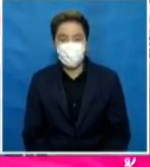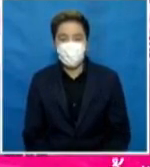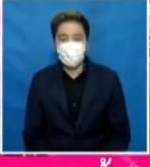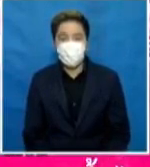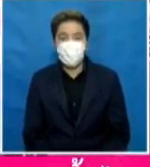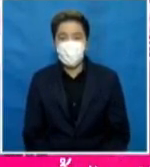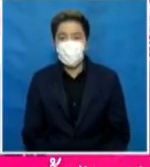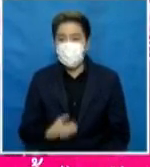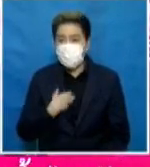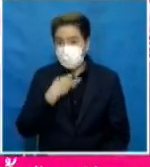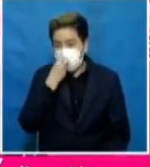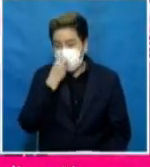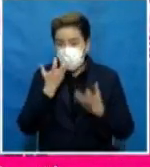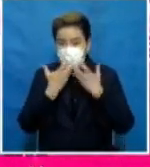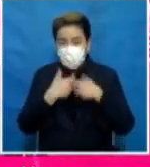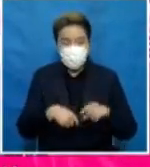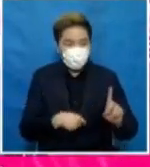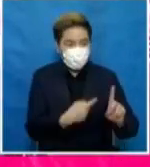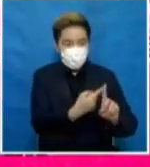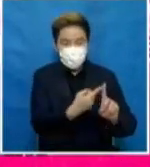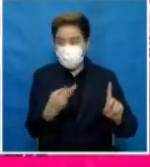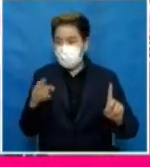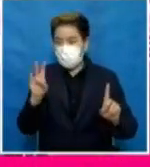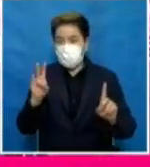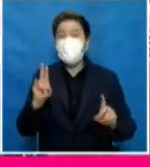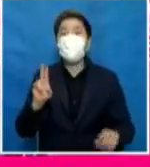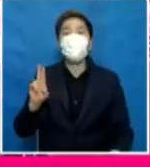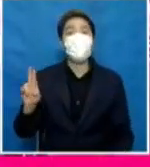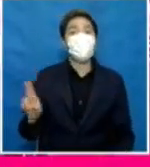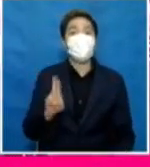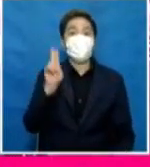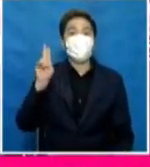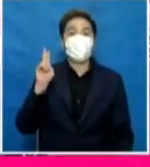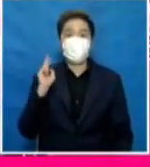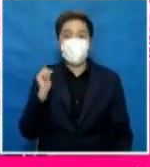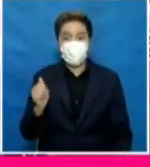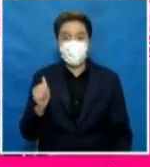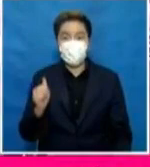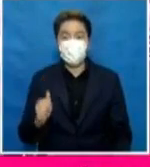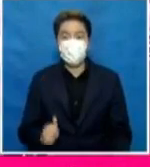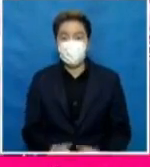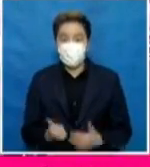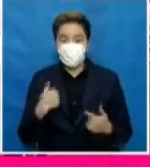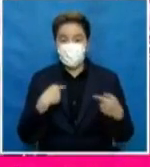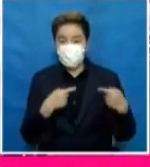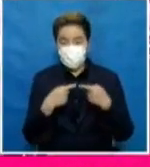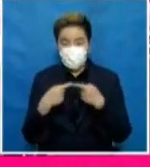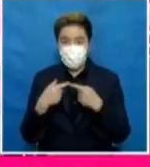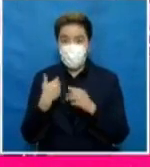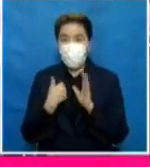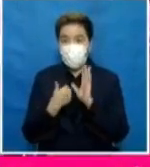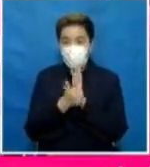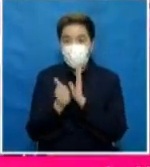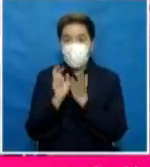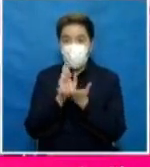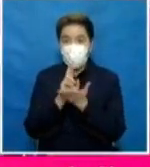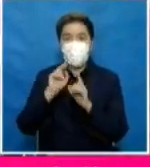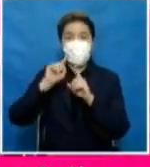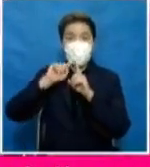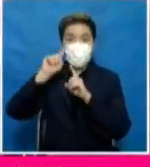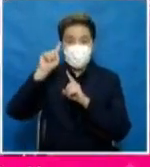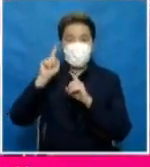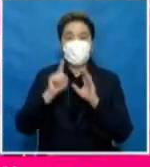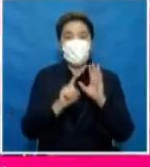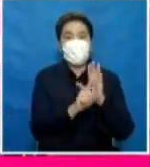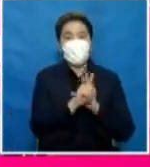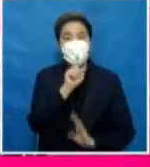จากการทดสอบเครื่องทั้ง7หลักสามารถใช้ในการออกรางวัลได้ต่อไปจะทำการออกรางวัลอันดับที่1ออก